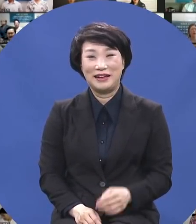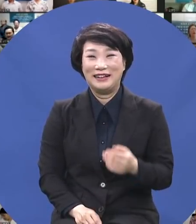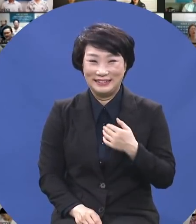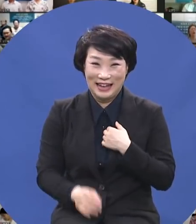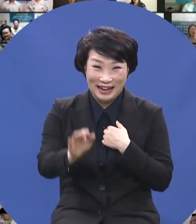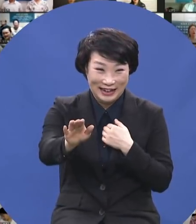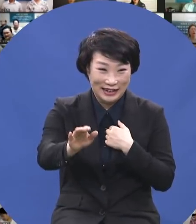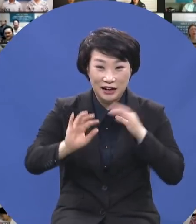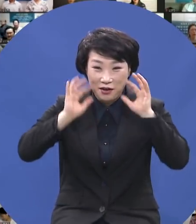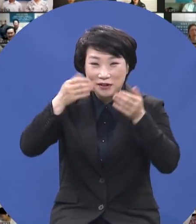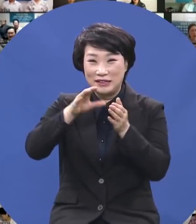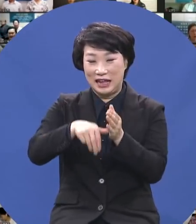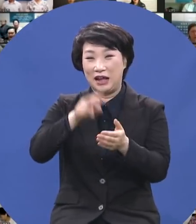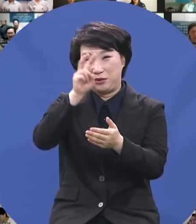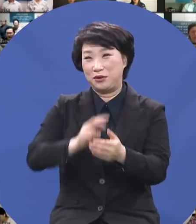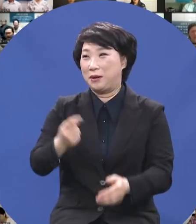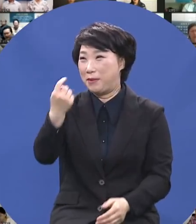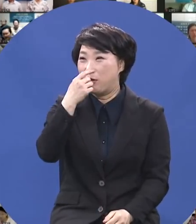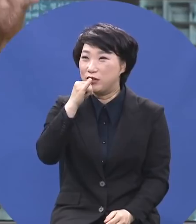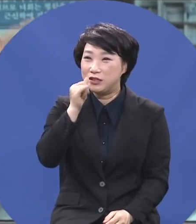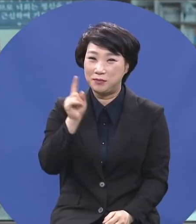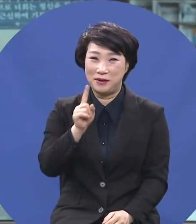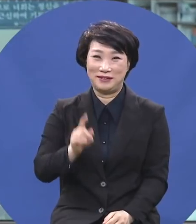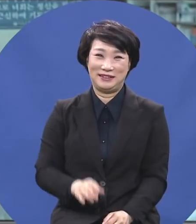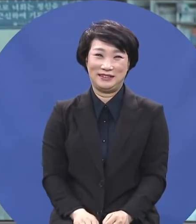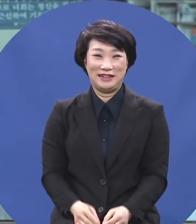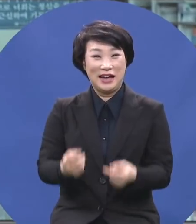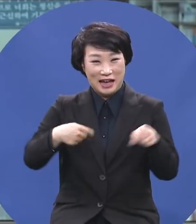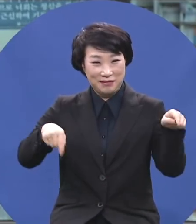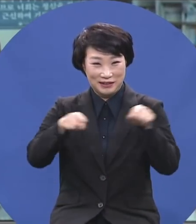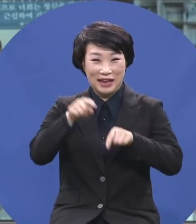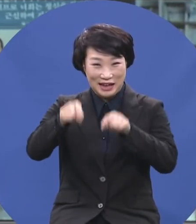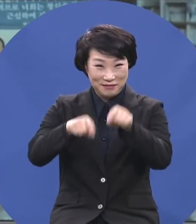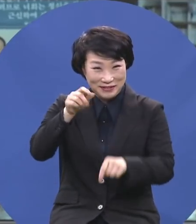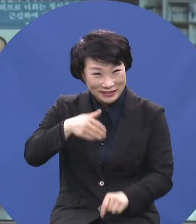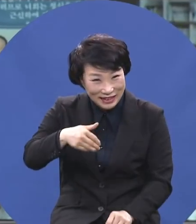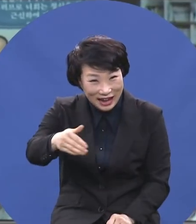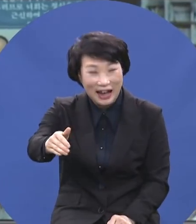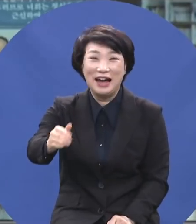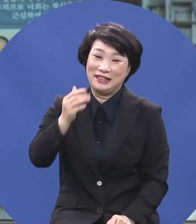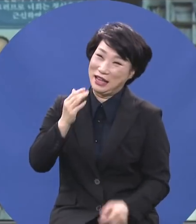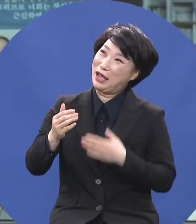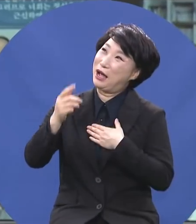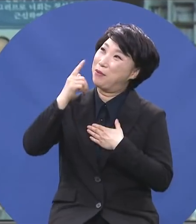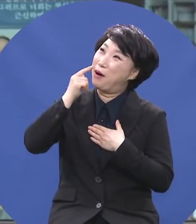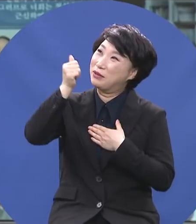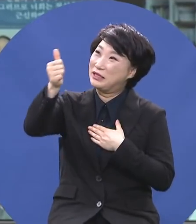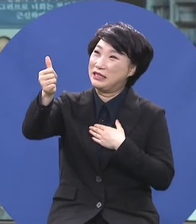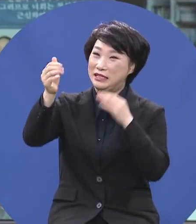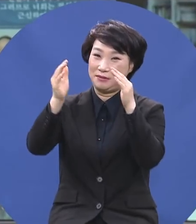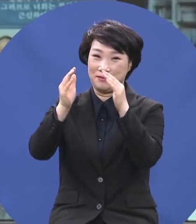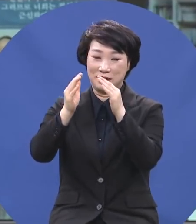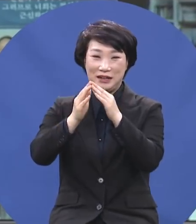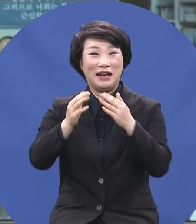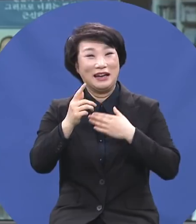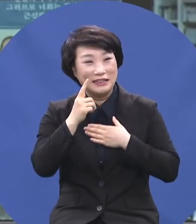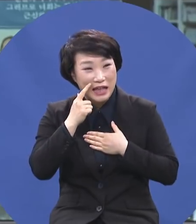제가 어렸을 때 이런 노래를 배웠어요. 함께 갑시다 내 아버지